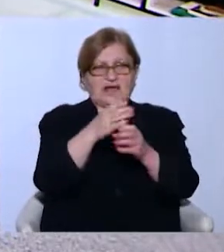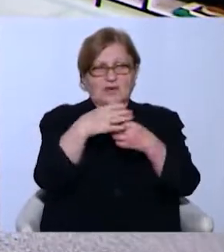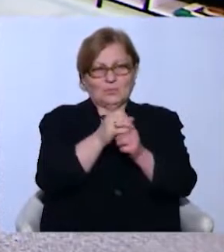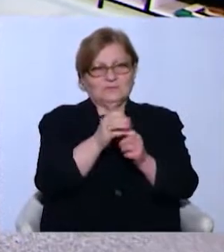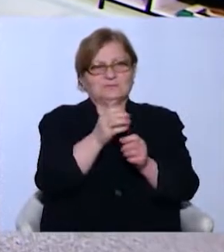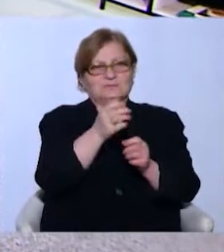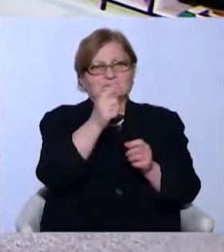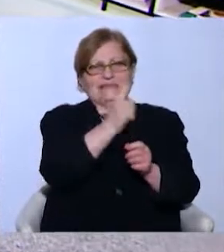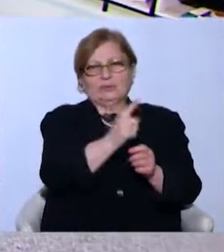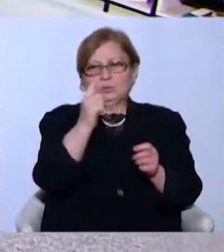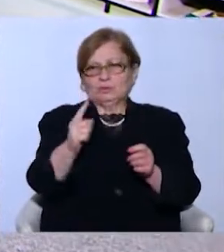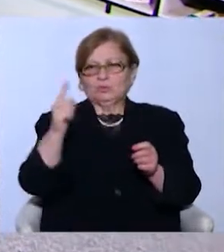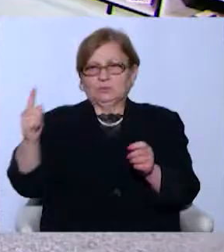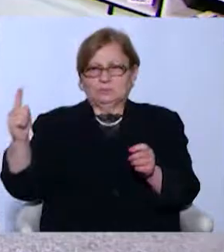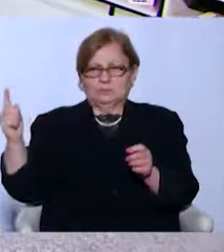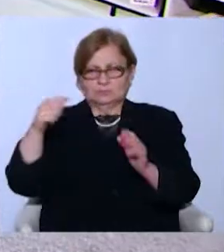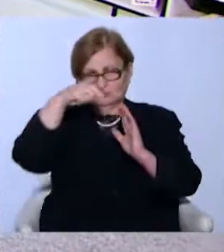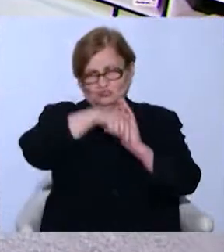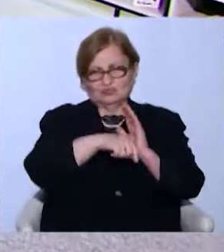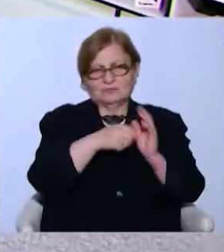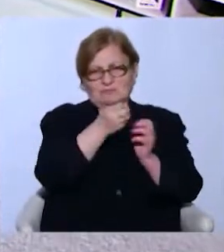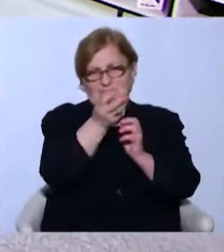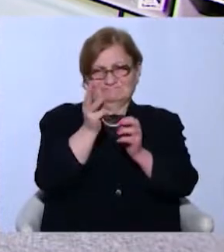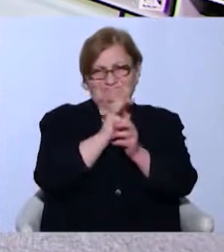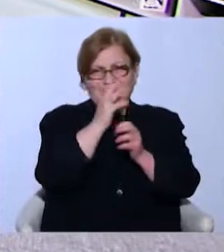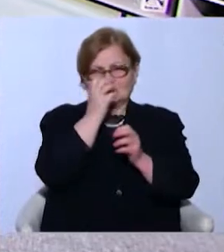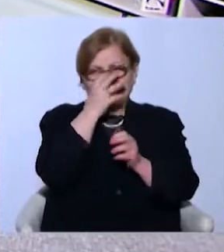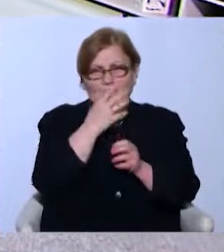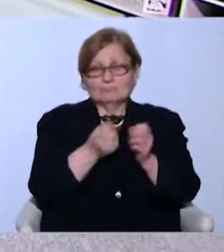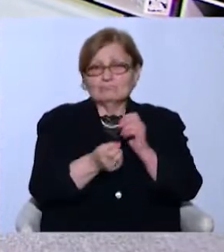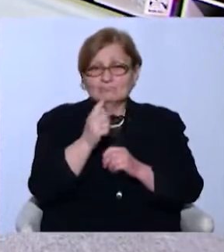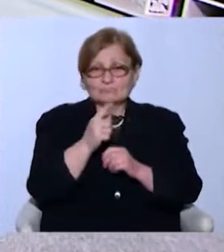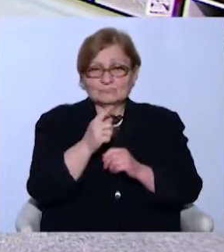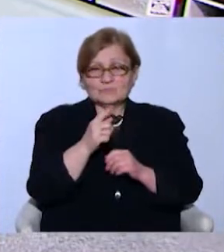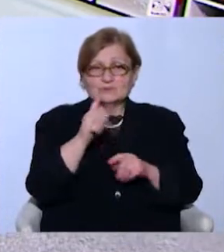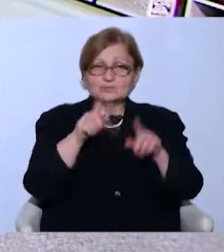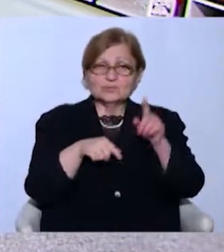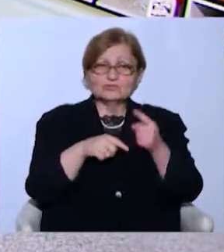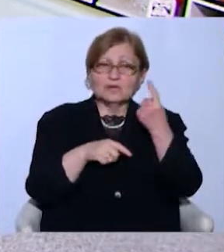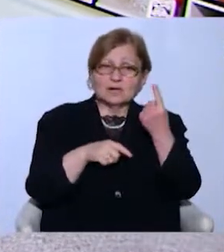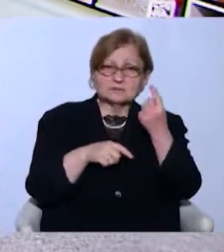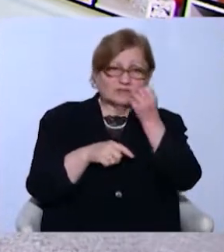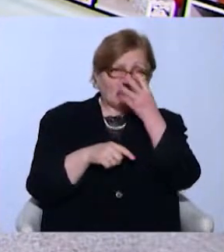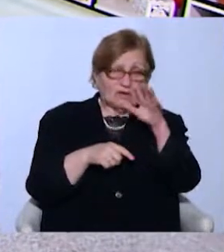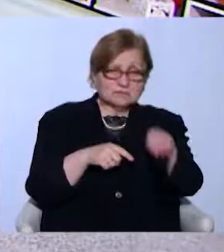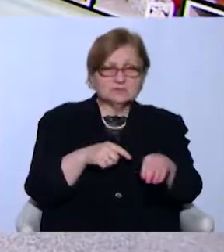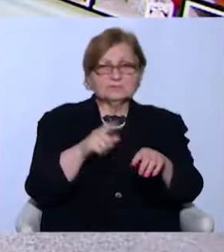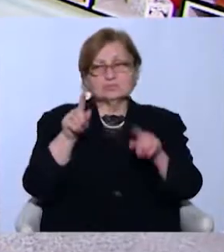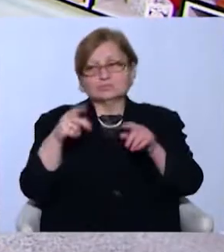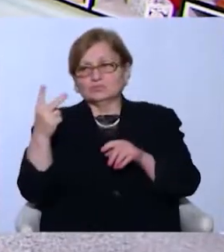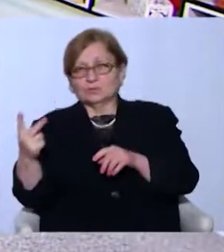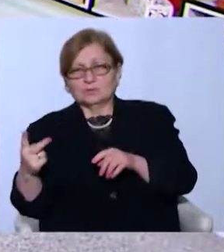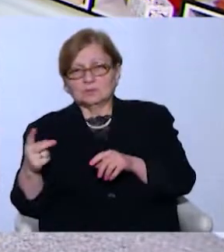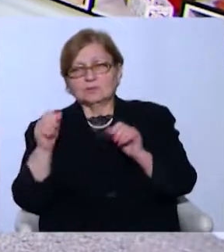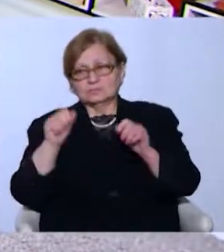მიხაკია. მიხაკი არის თაიგულში. და რა მაღამშდებოდა, ზოგში 1 ვარდია, ზოგში 2.